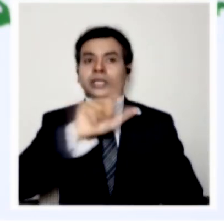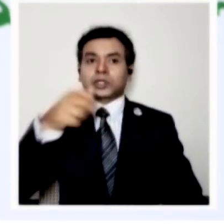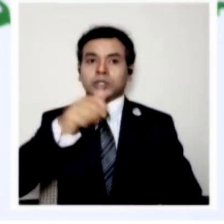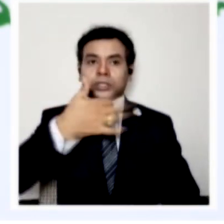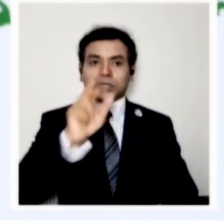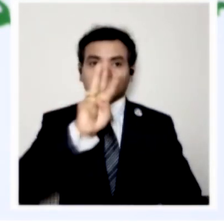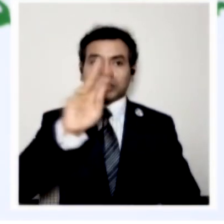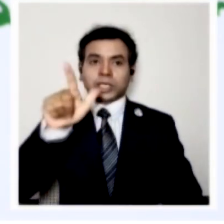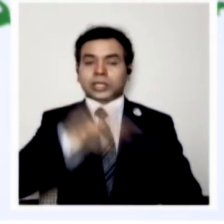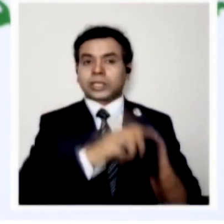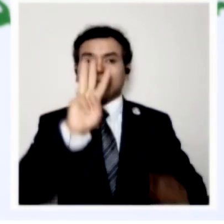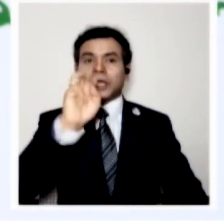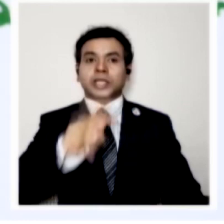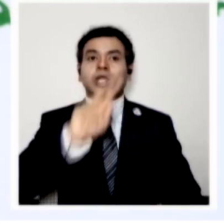পর্যন্ত